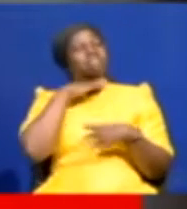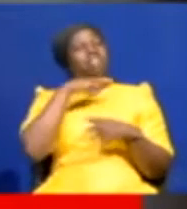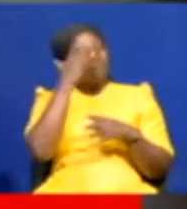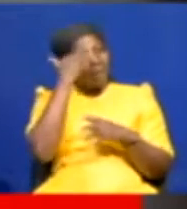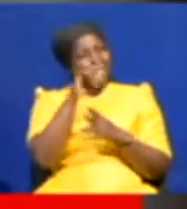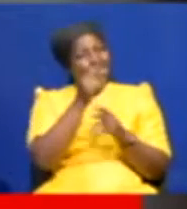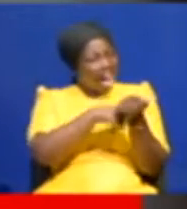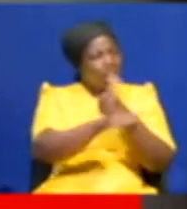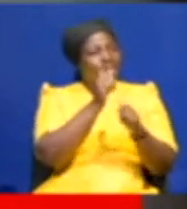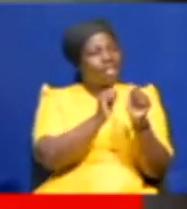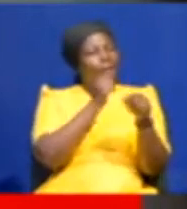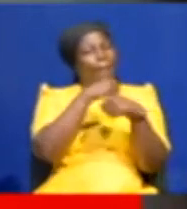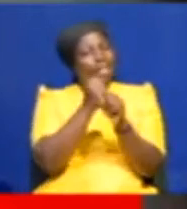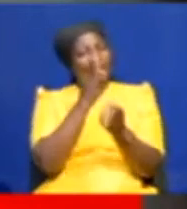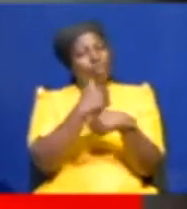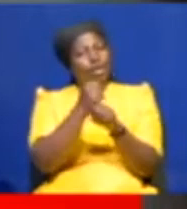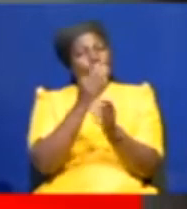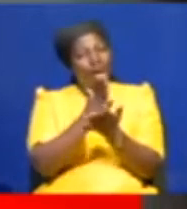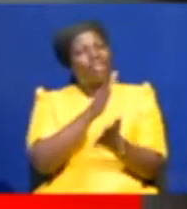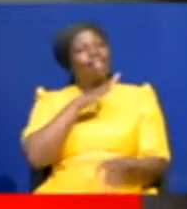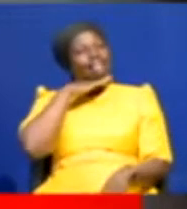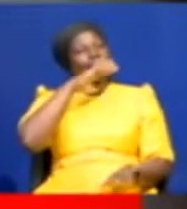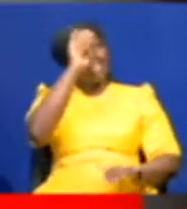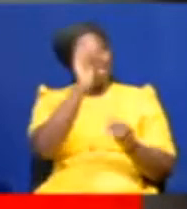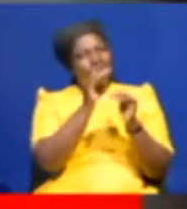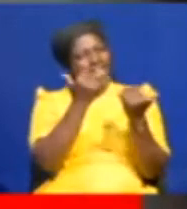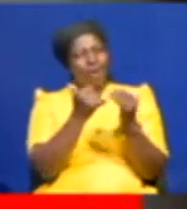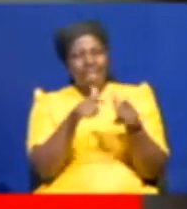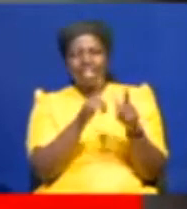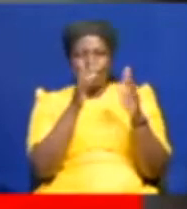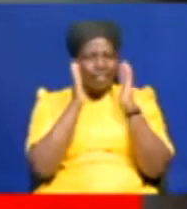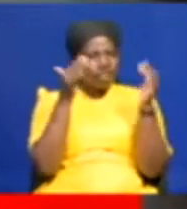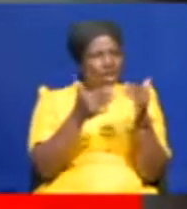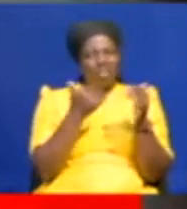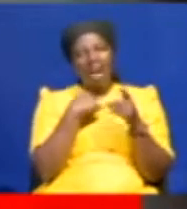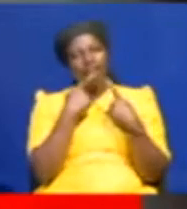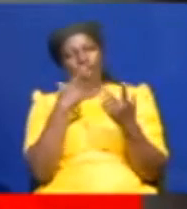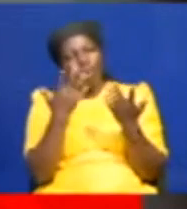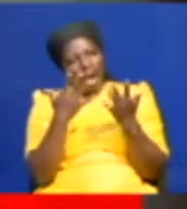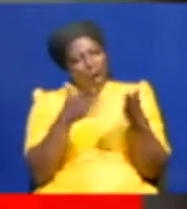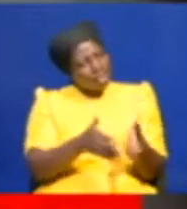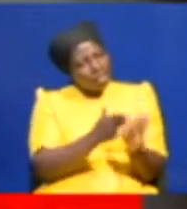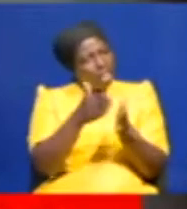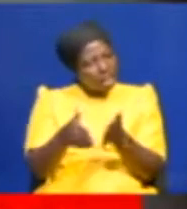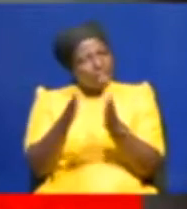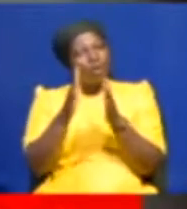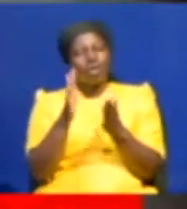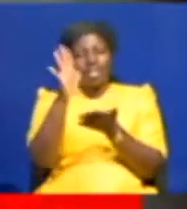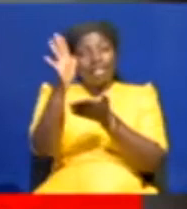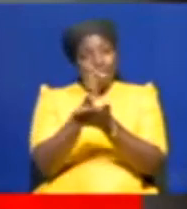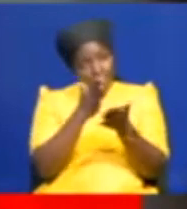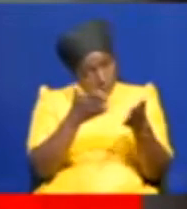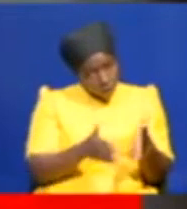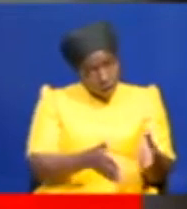ambazo zinawekwa kuhakikisha kwamba maafa haya yanapungua. Hebu tuangazie, kuna mazungumzo kwamba pia barabara kumekuwa baadhi ya